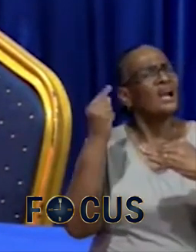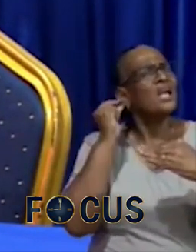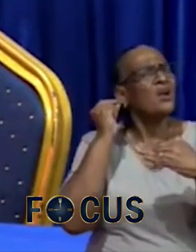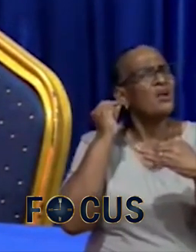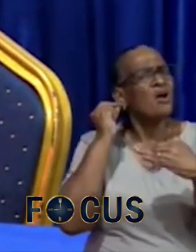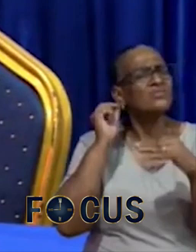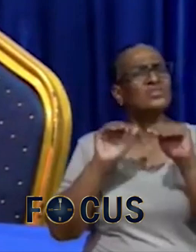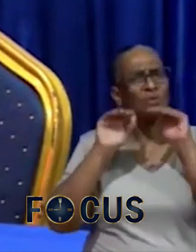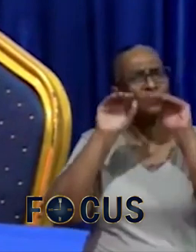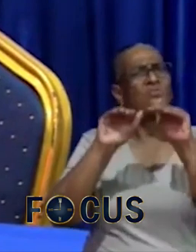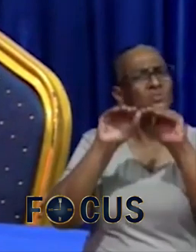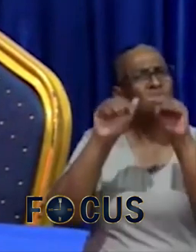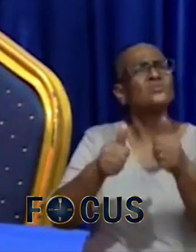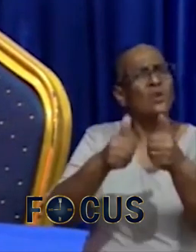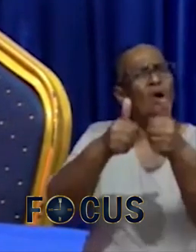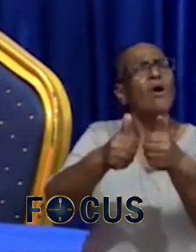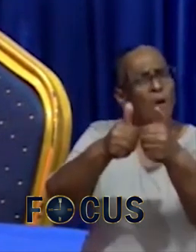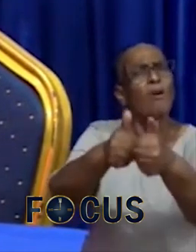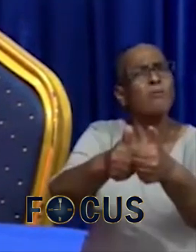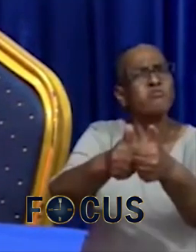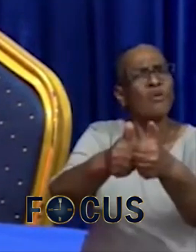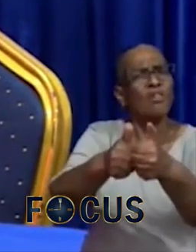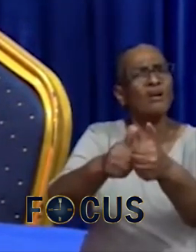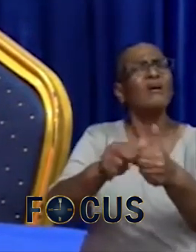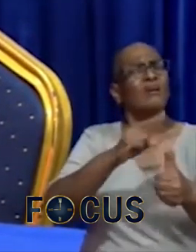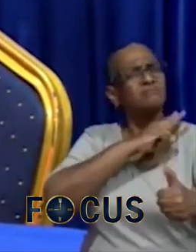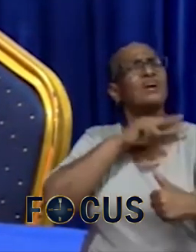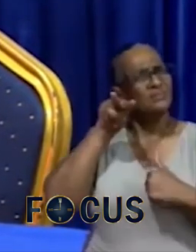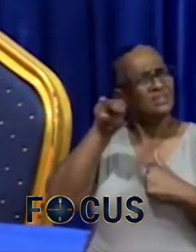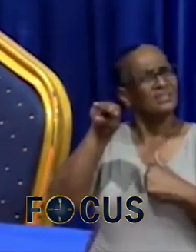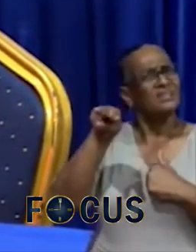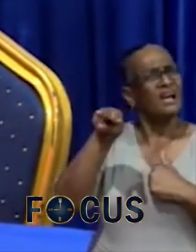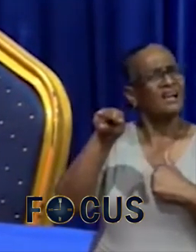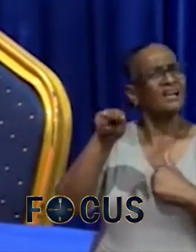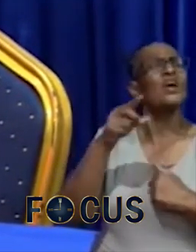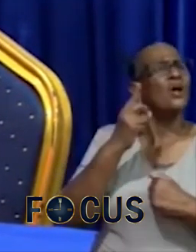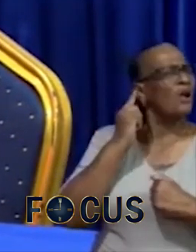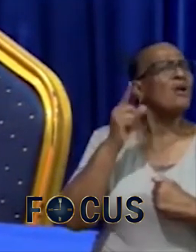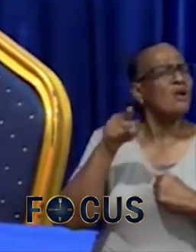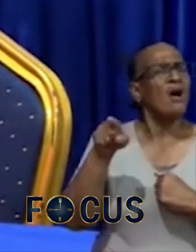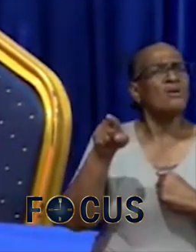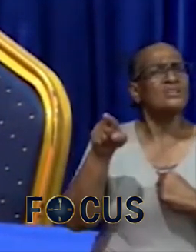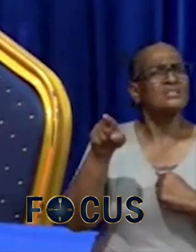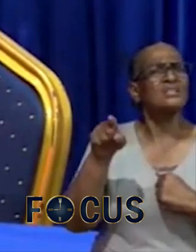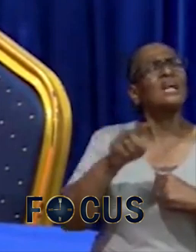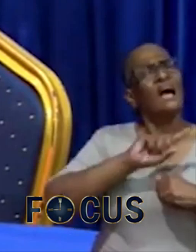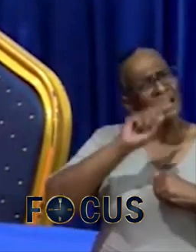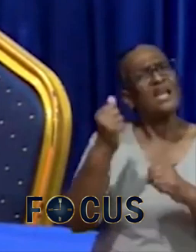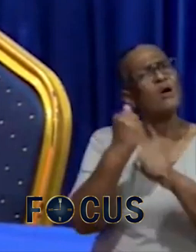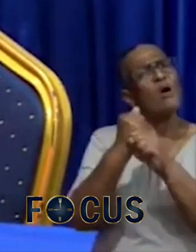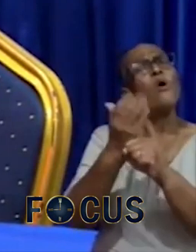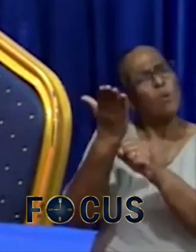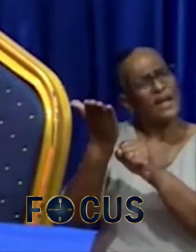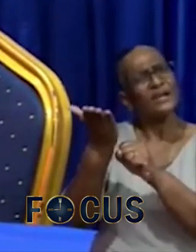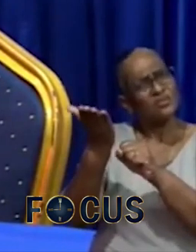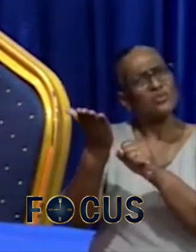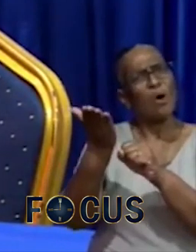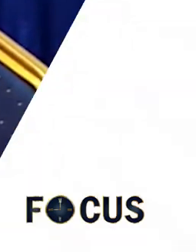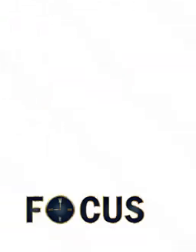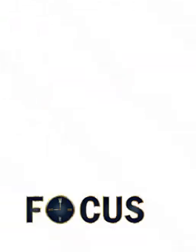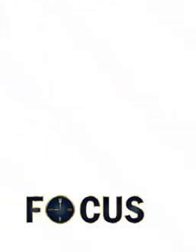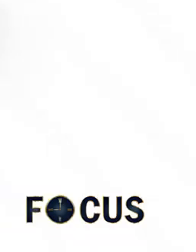volgt u instructies op van functionarissen die daar zijn geplaatst om alleen maar het werk te doen waarvoor ze geroepen